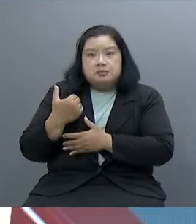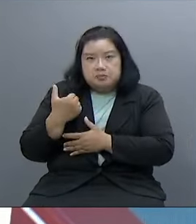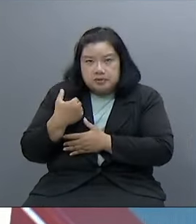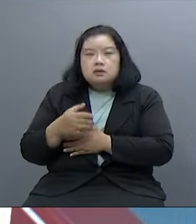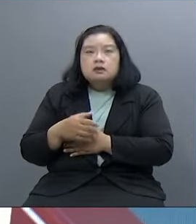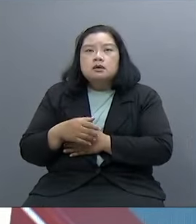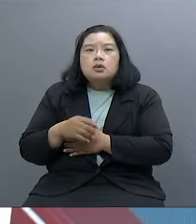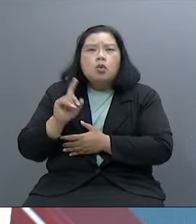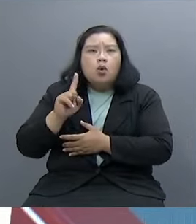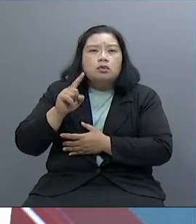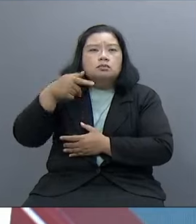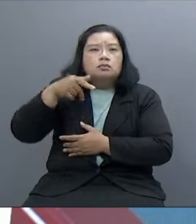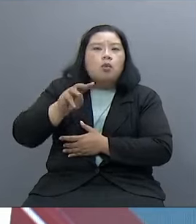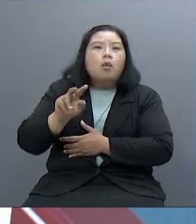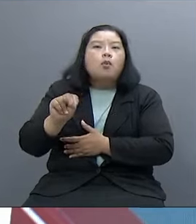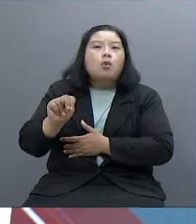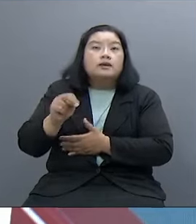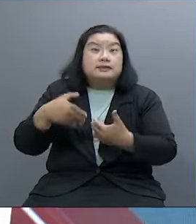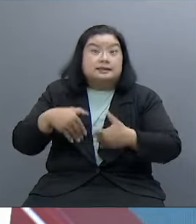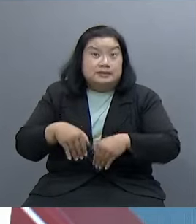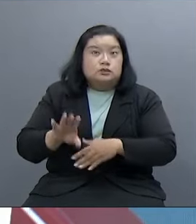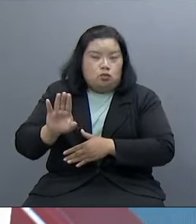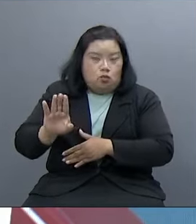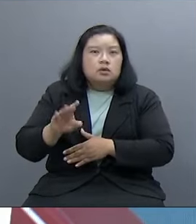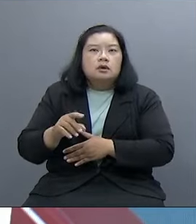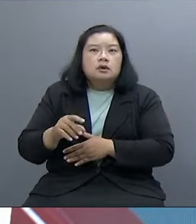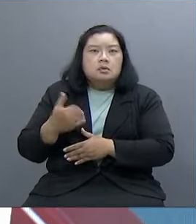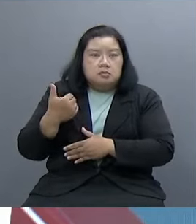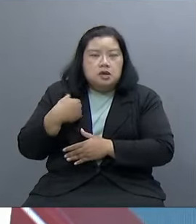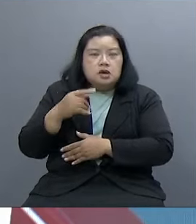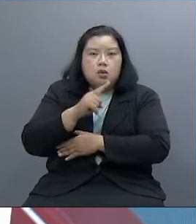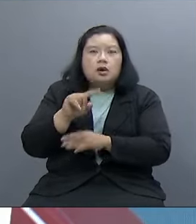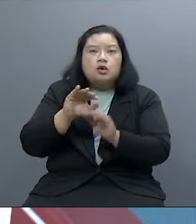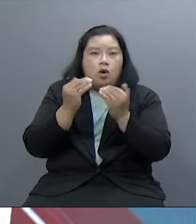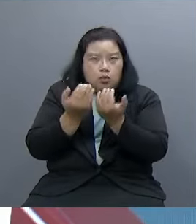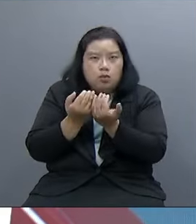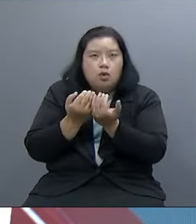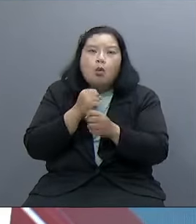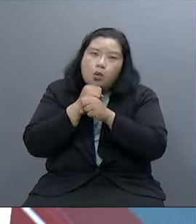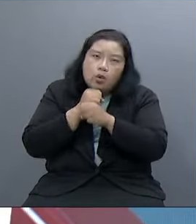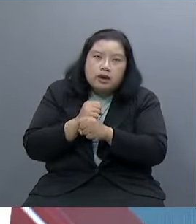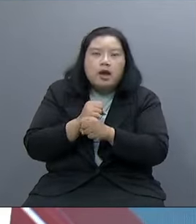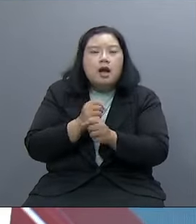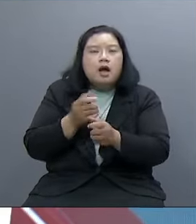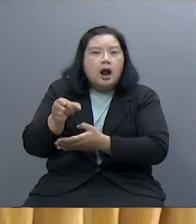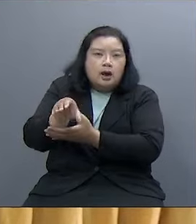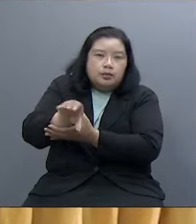ใหญ่ก็ร่วมฉลองสงกรานต์ทั้งวันผู้สูงอายุวันครอบครัวบรรยากาศเป็นไปอย่างคึกคักเลยค่ะ